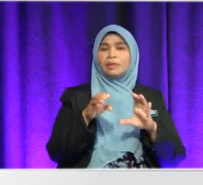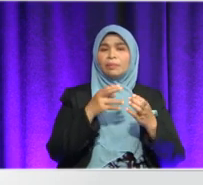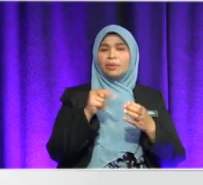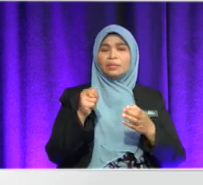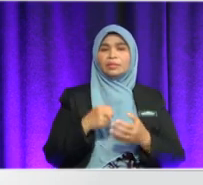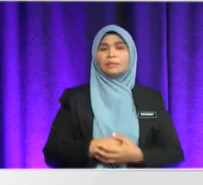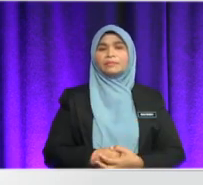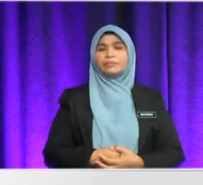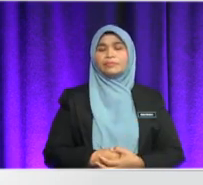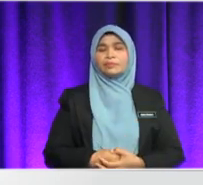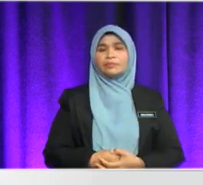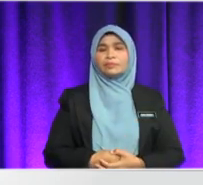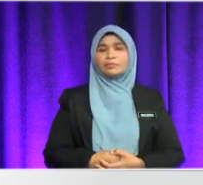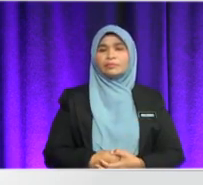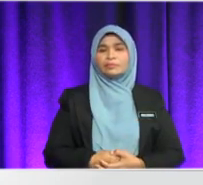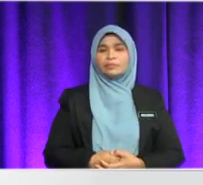perkataan